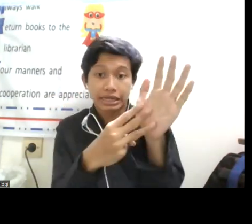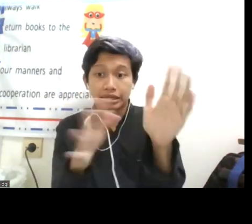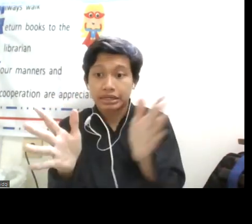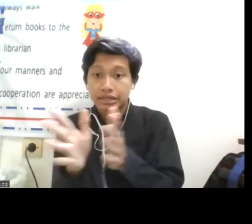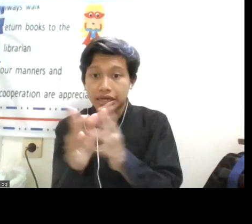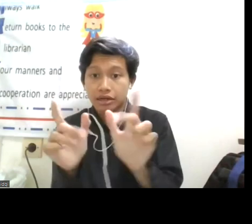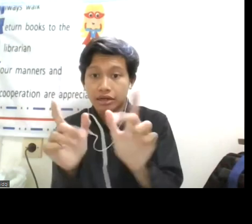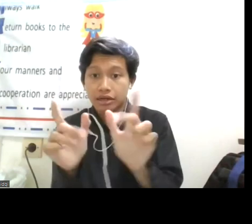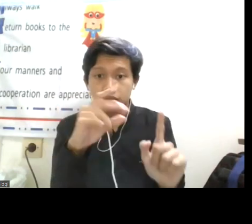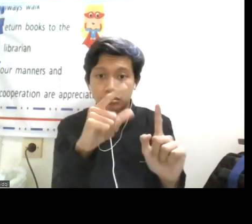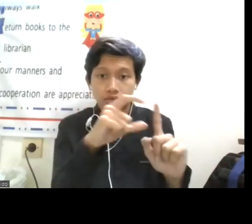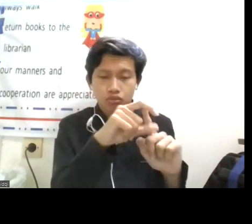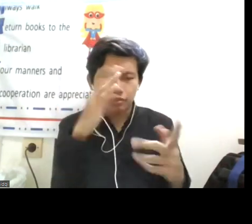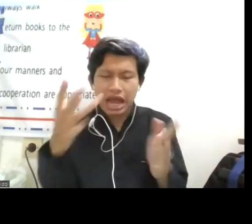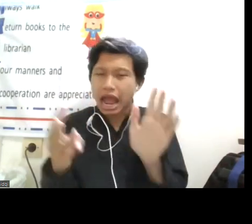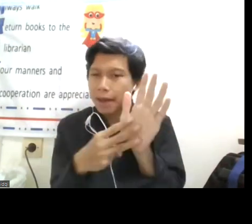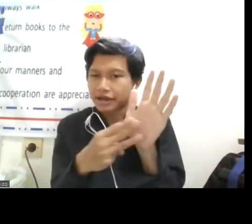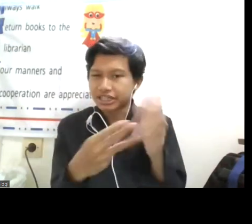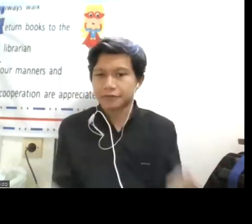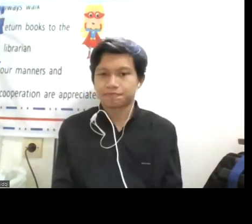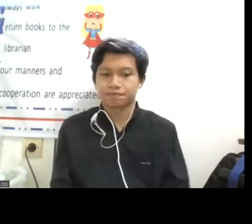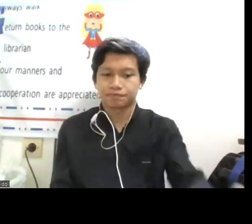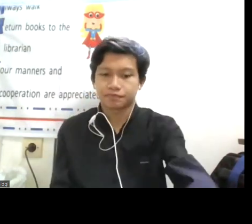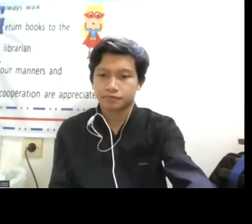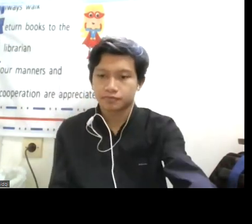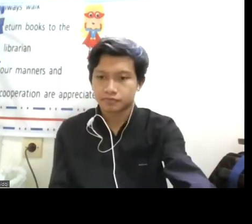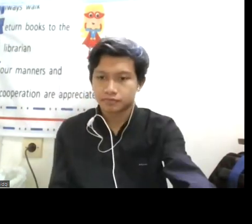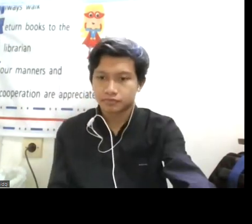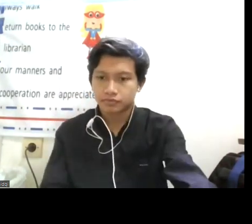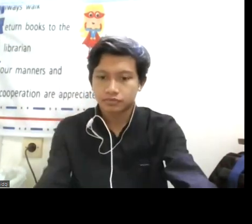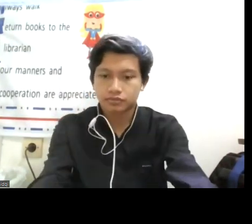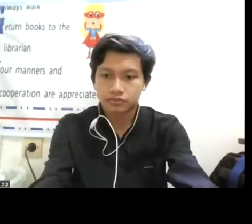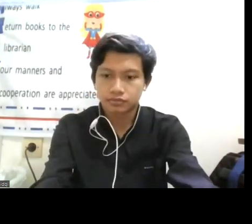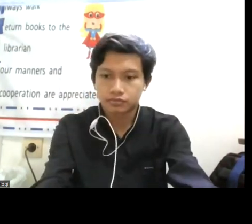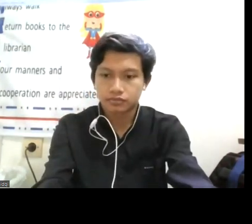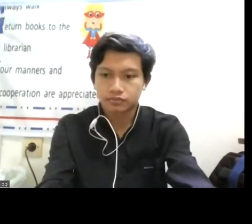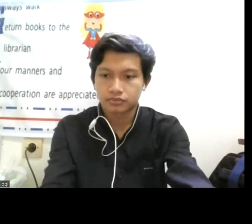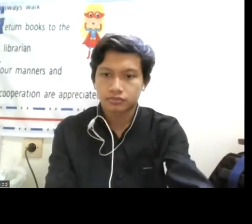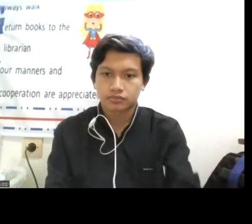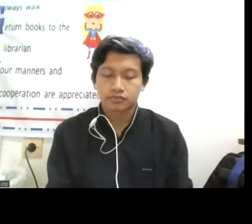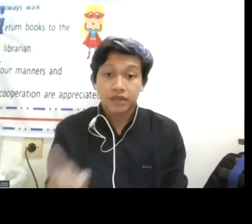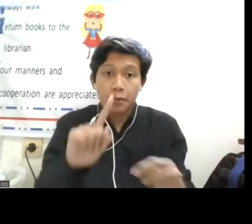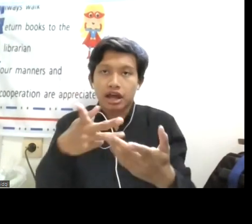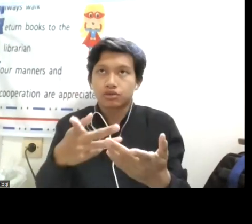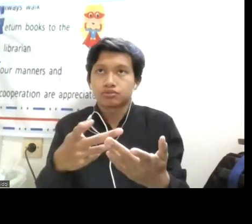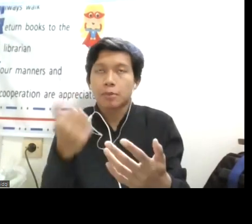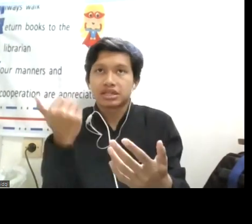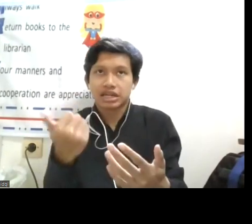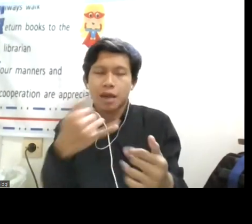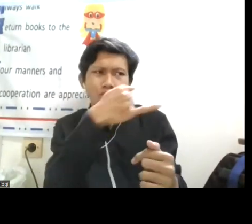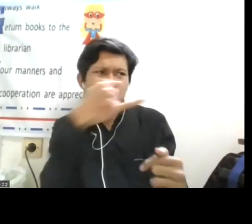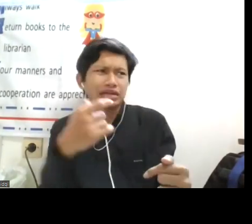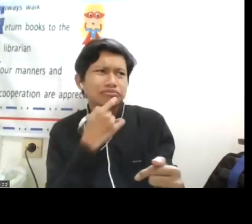sama-sama memunculkan lagi perirnya gitu dan ini bisa mengurangi kata sebenarnya